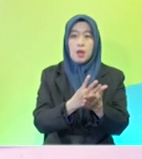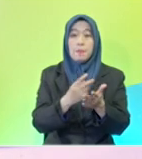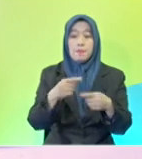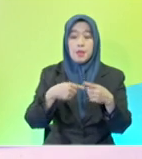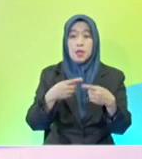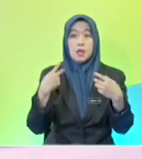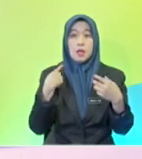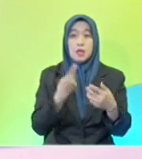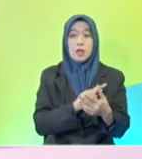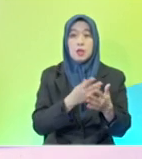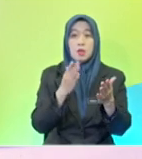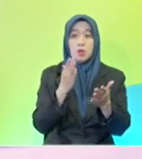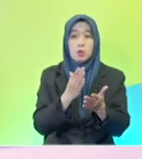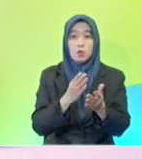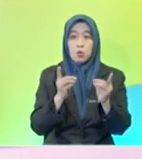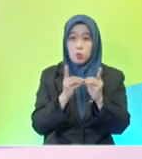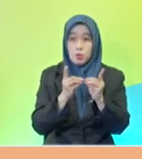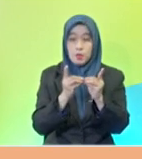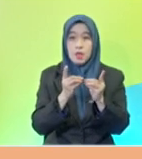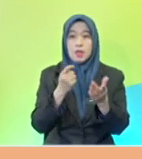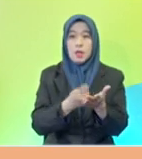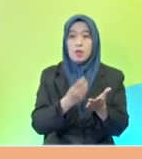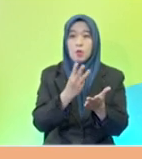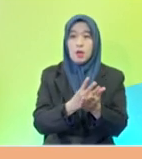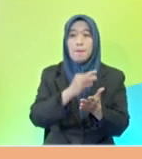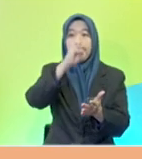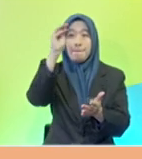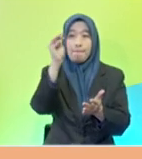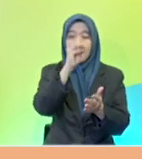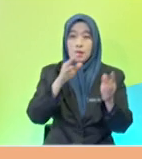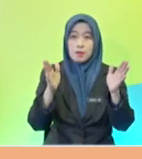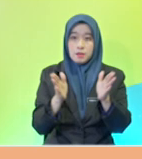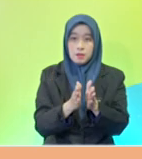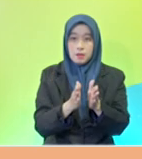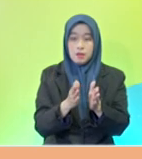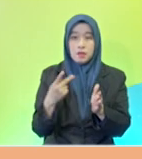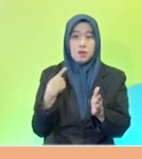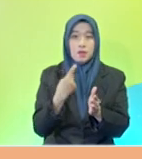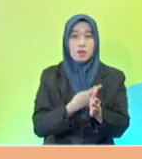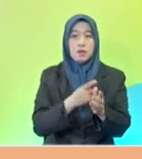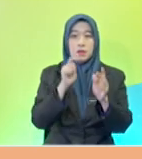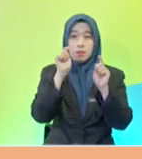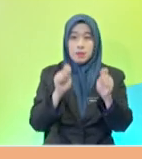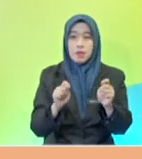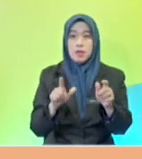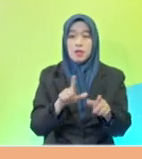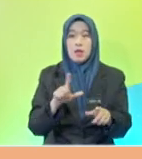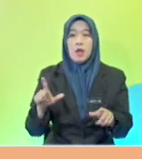dengan tanda wakaf mim kecil, kita hendaklah lazimi dengan berhenti.